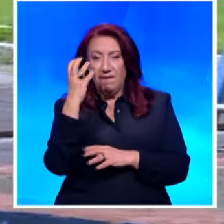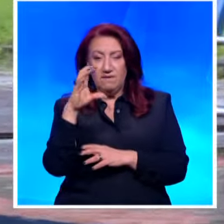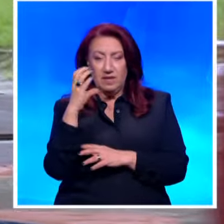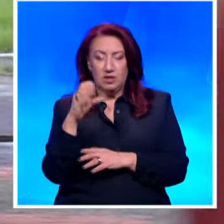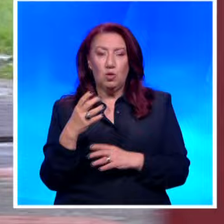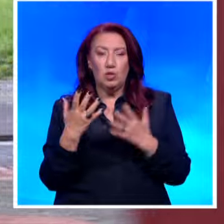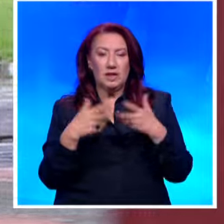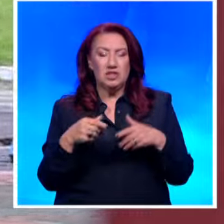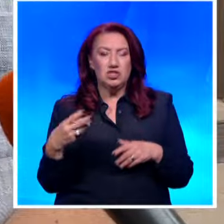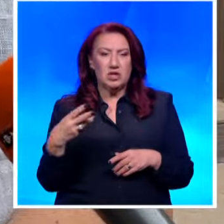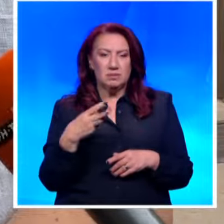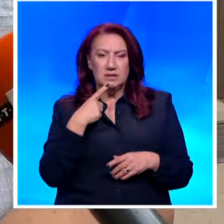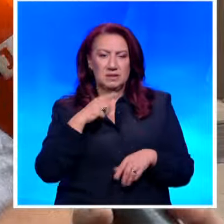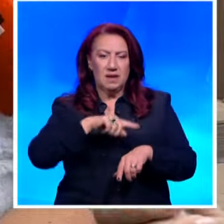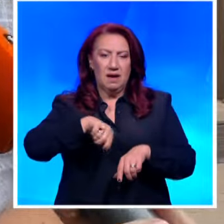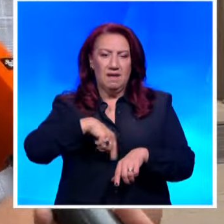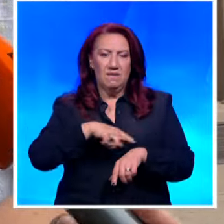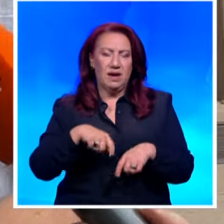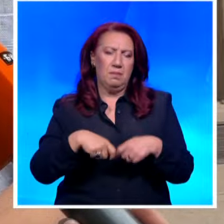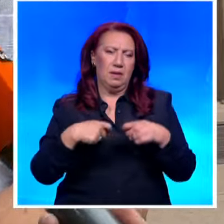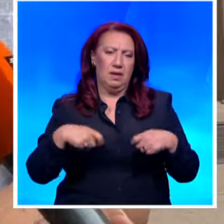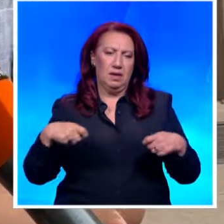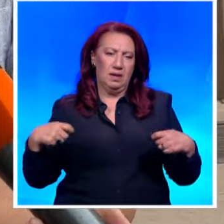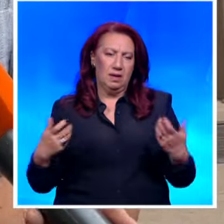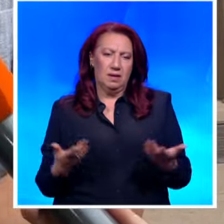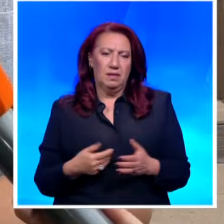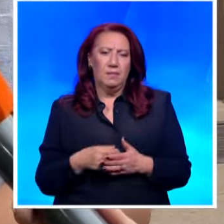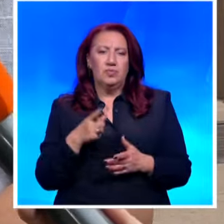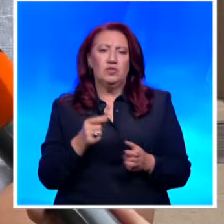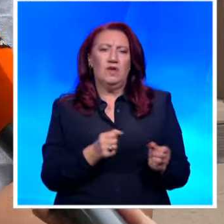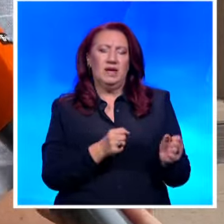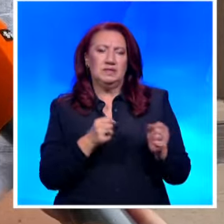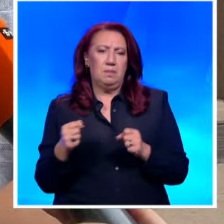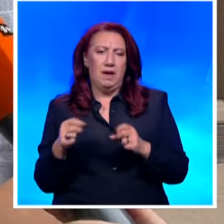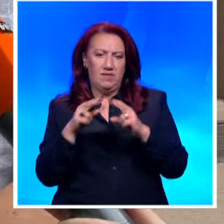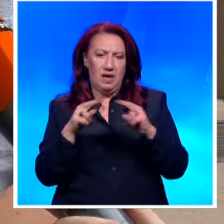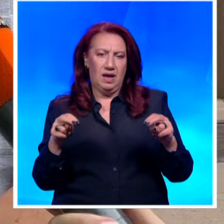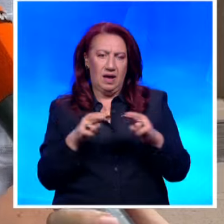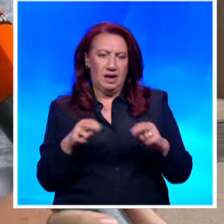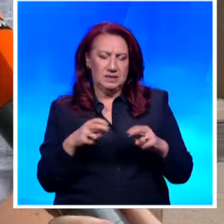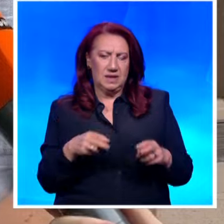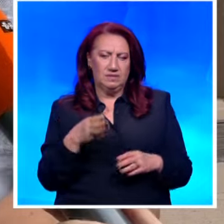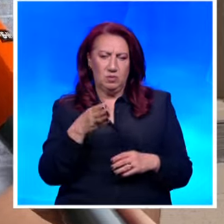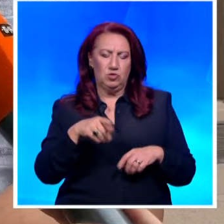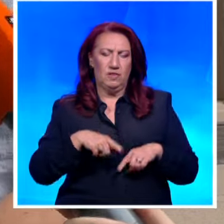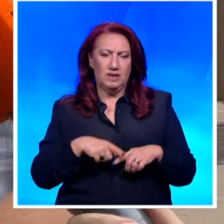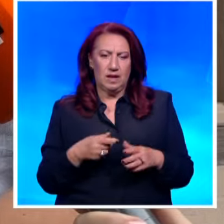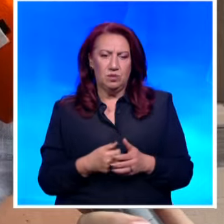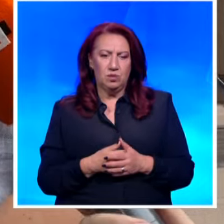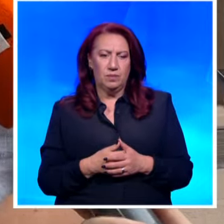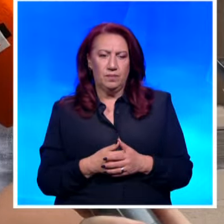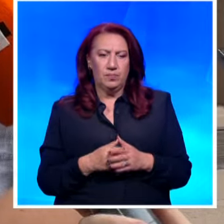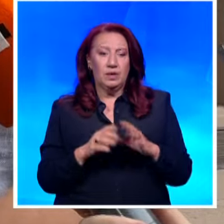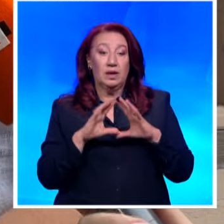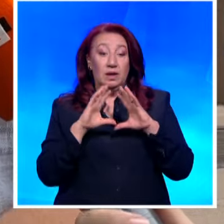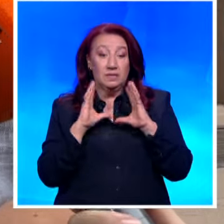времето за тях е доста голямо и това евентуално би забавило разследването по това дело. Всичко, което